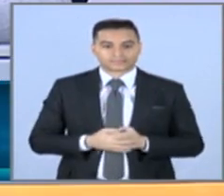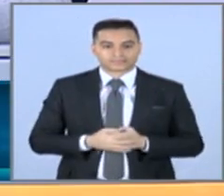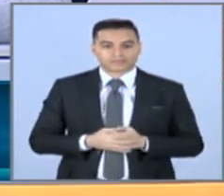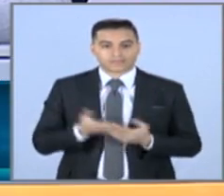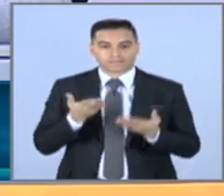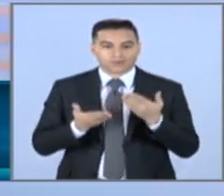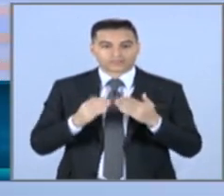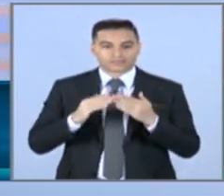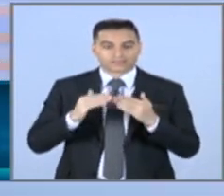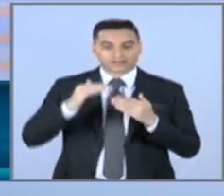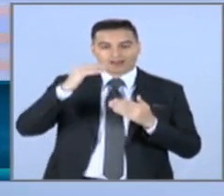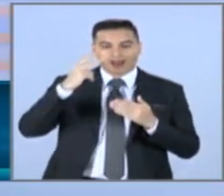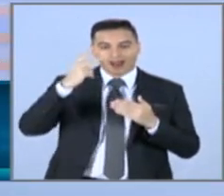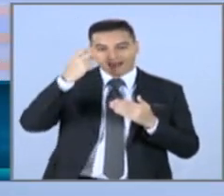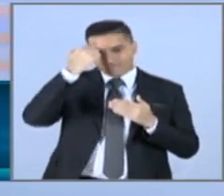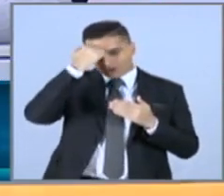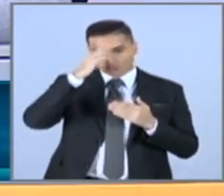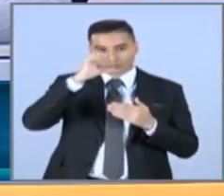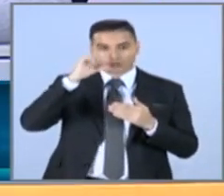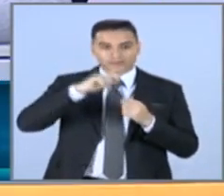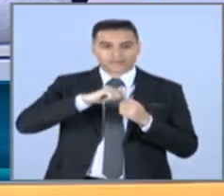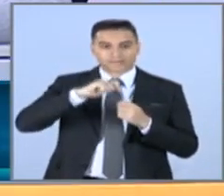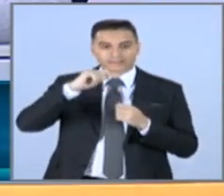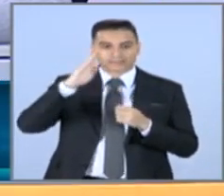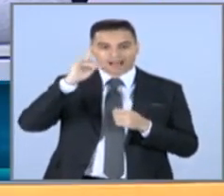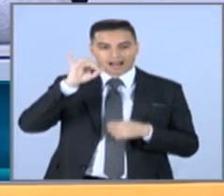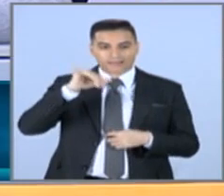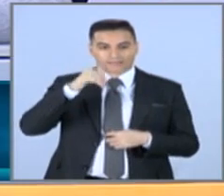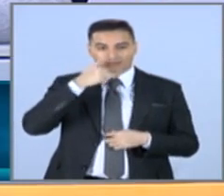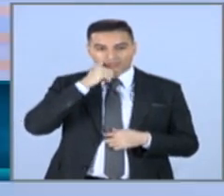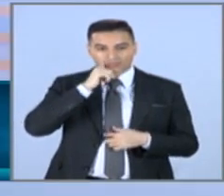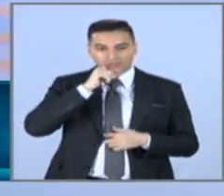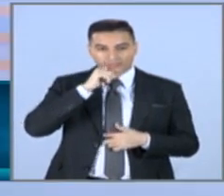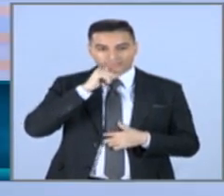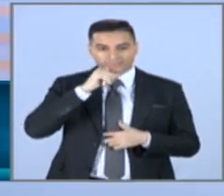متوسط ارتفاعه 2900 متر. سلمى إجابتك. الصين.